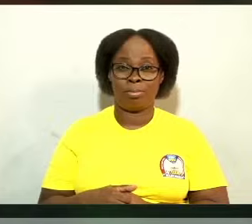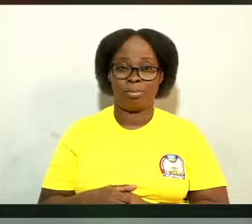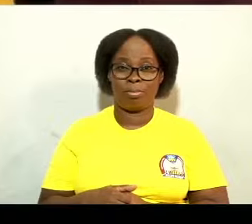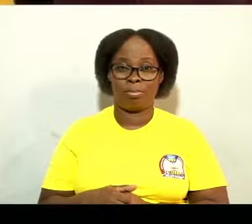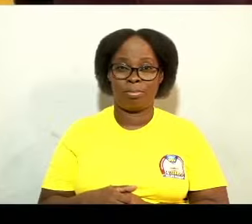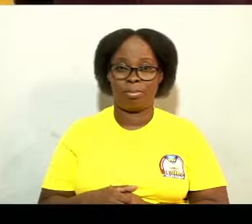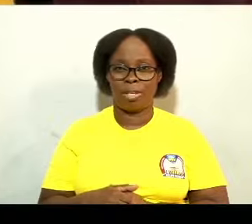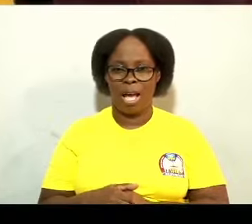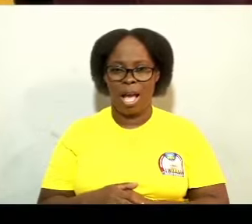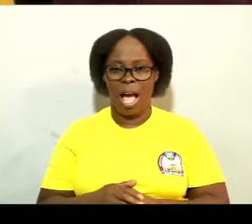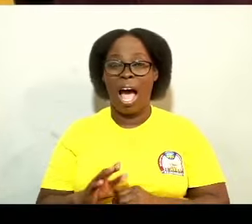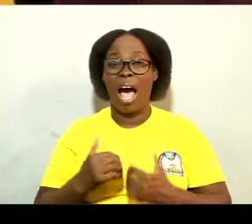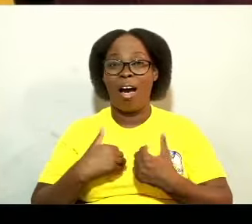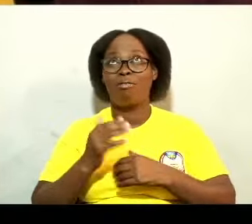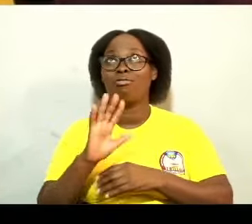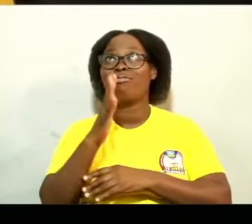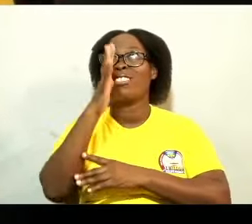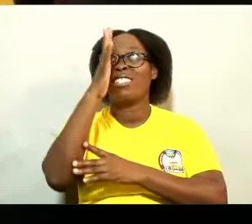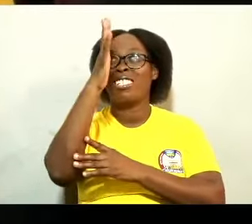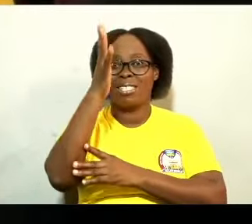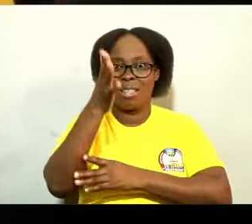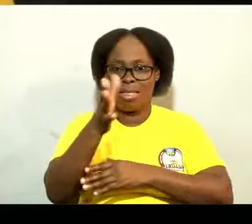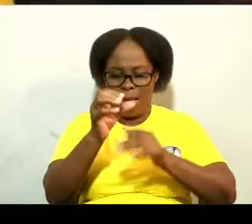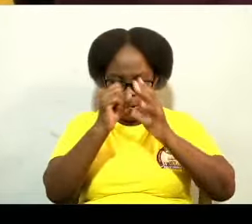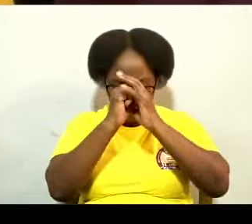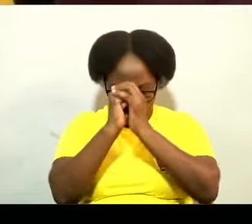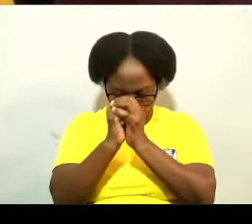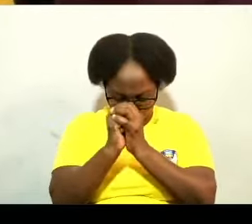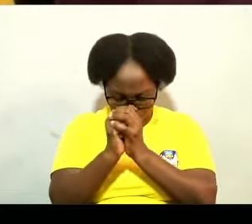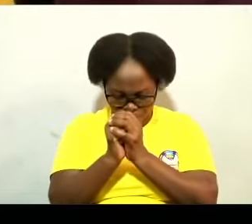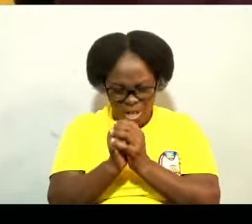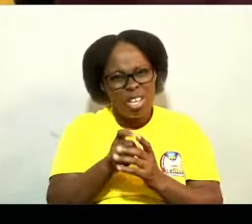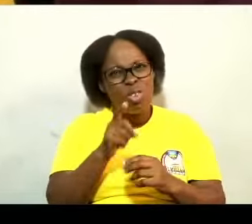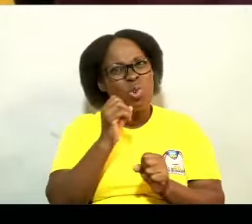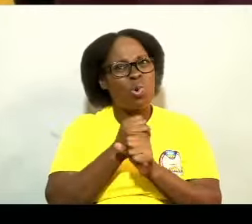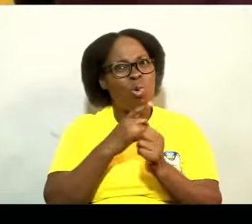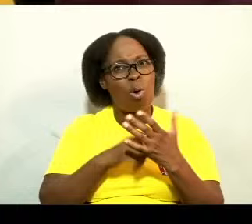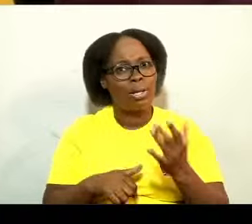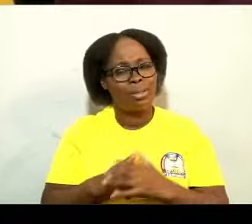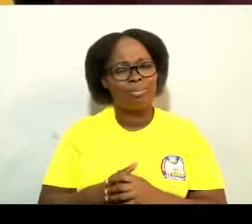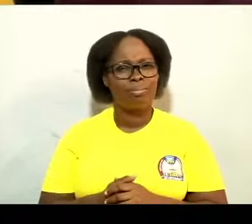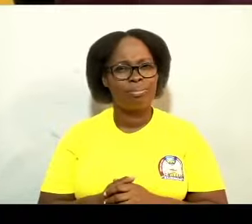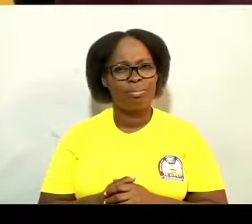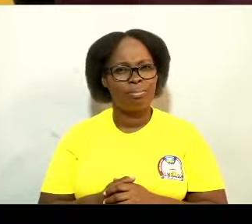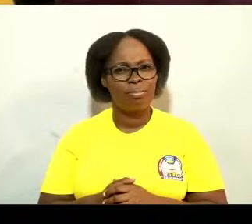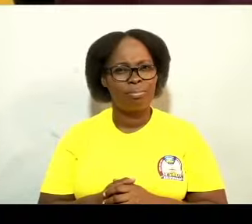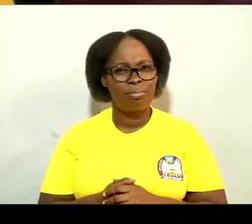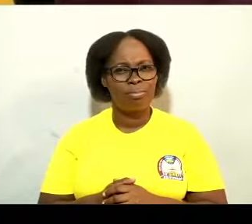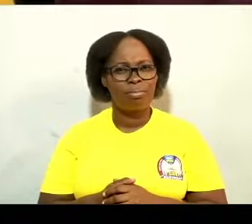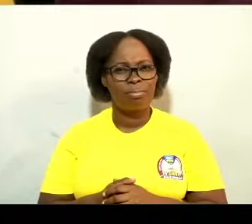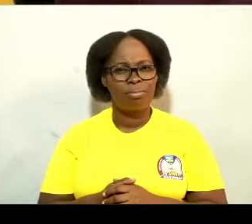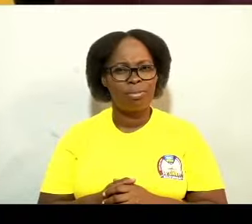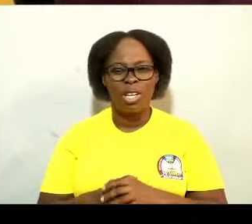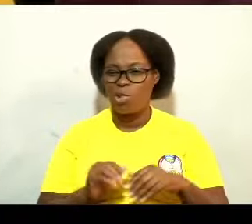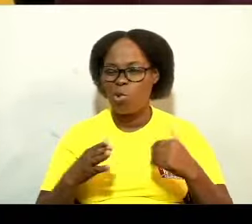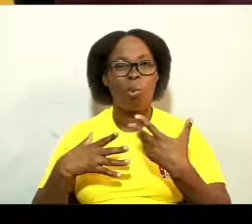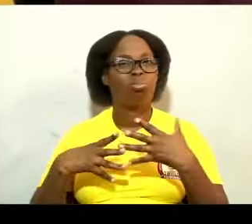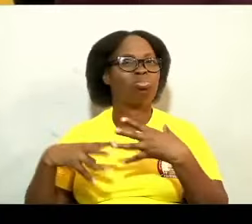ameweka mti anasujudu anaabudu, una cha kufanya, unapita unaenda,